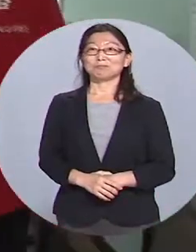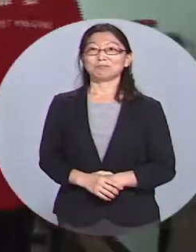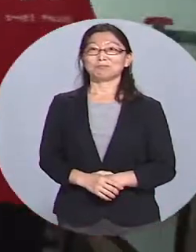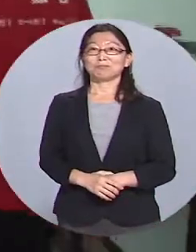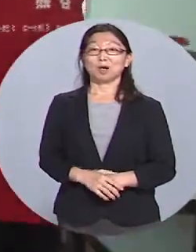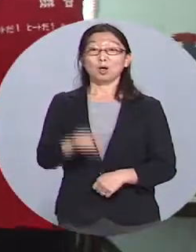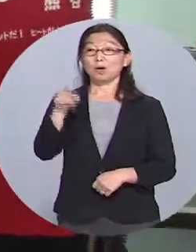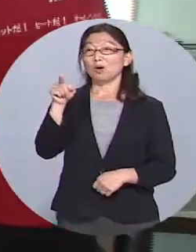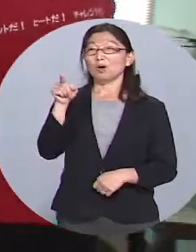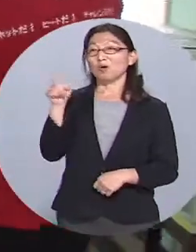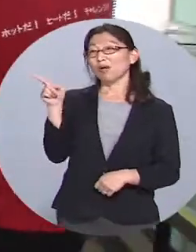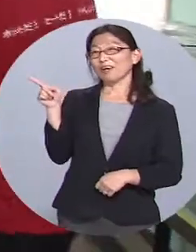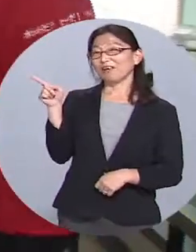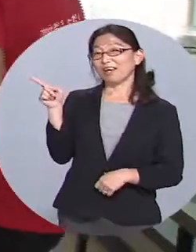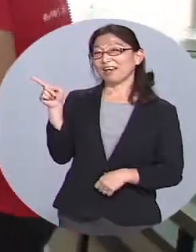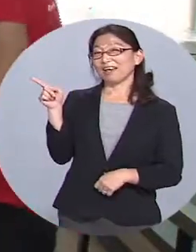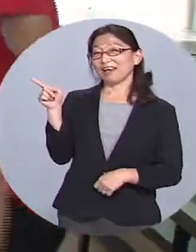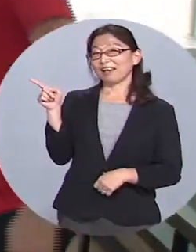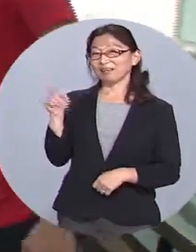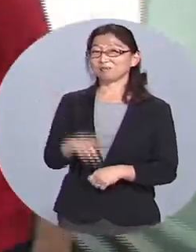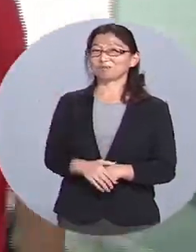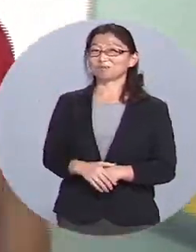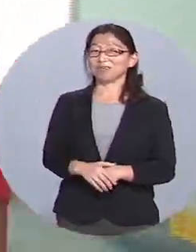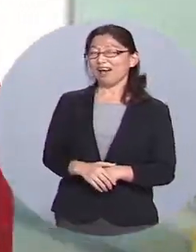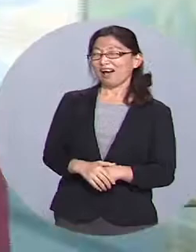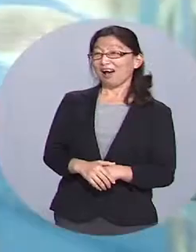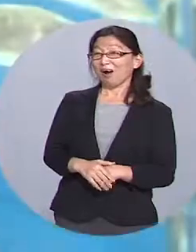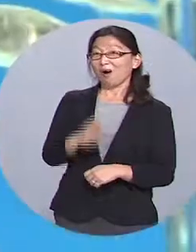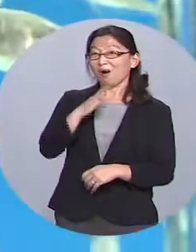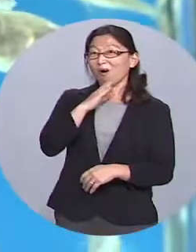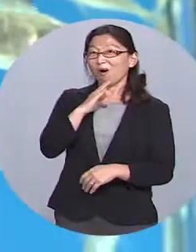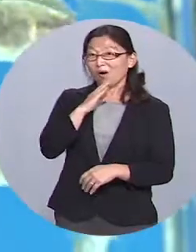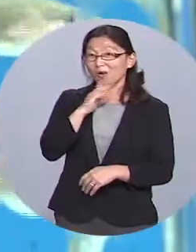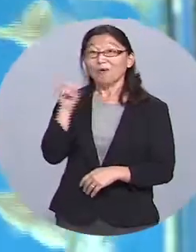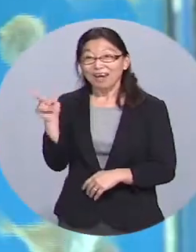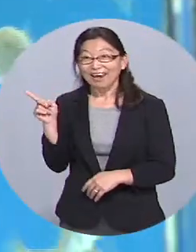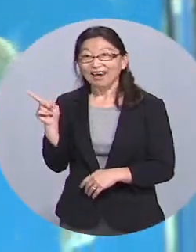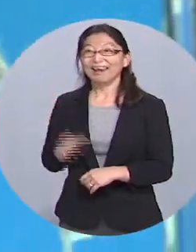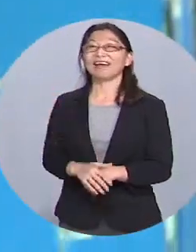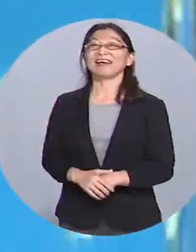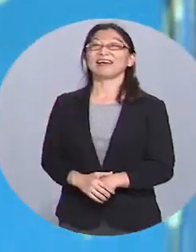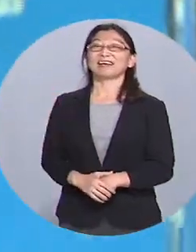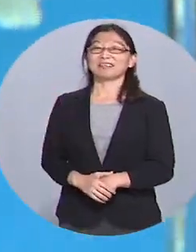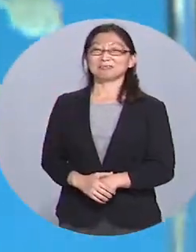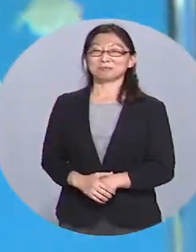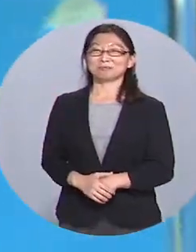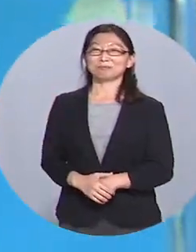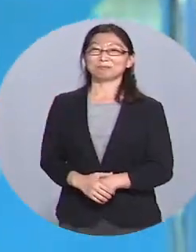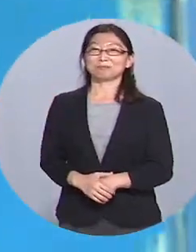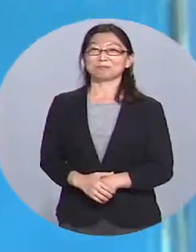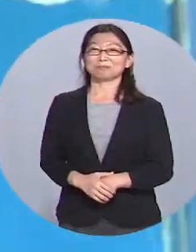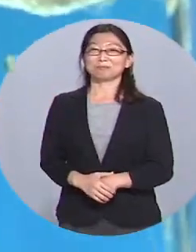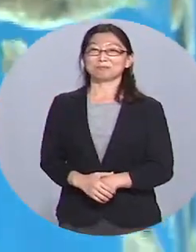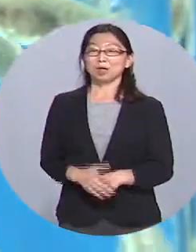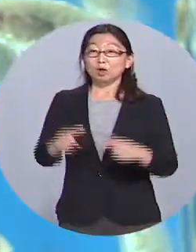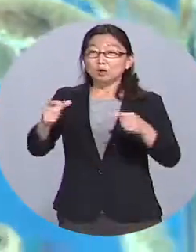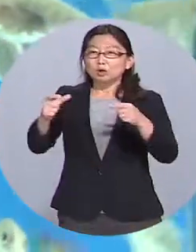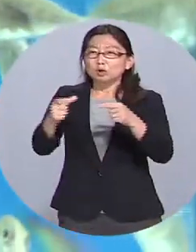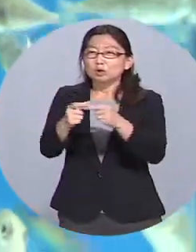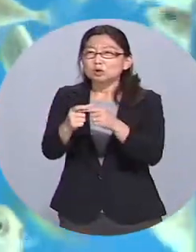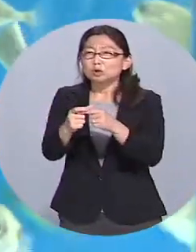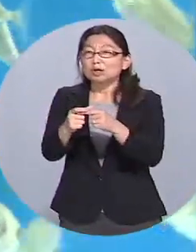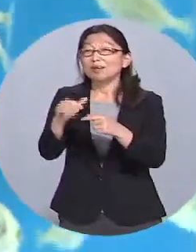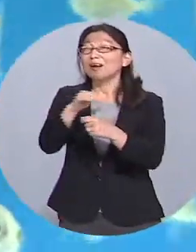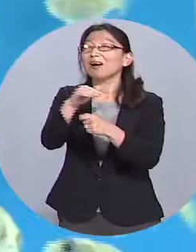これが武蔵富美男です。 うわ、やっと出会えた武蔵富美男。あ、でもちっちゃくて